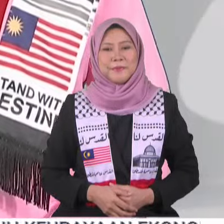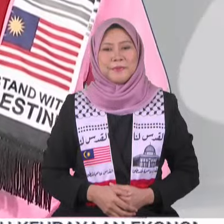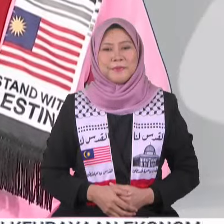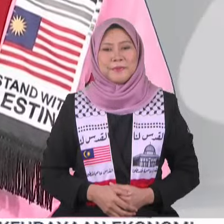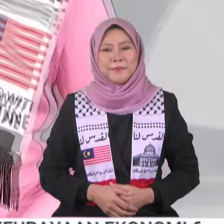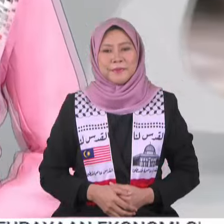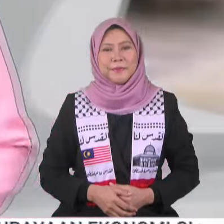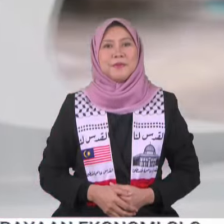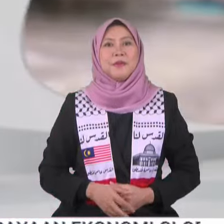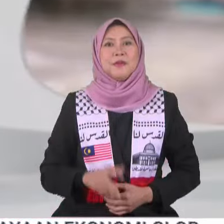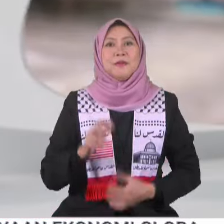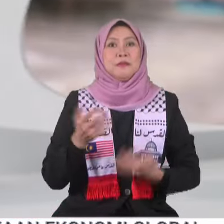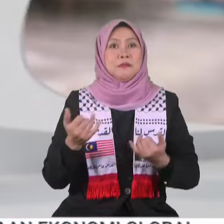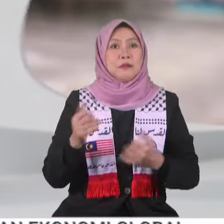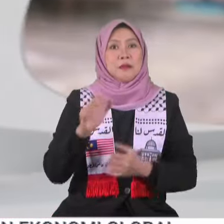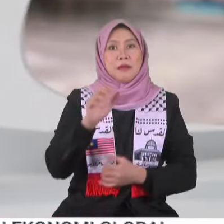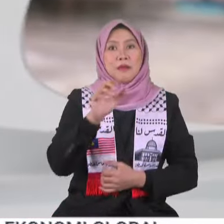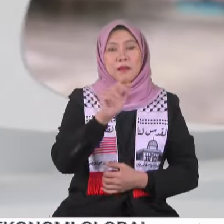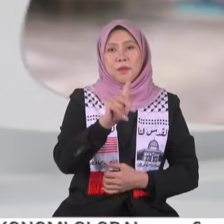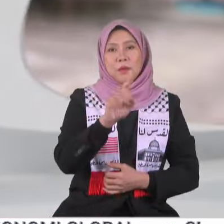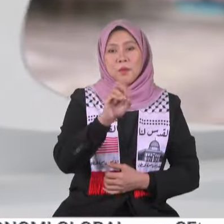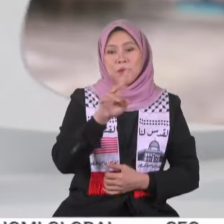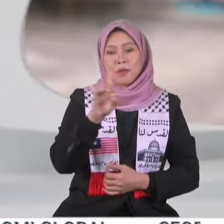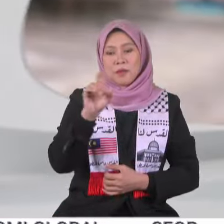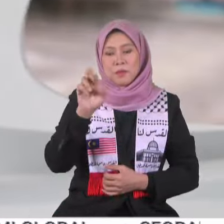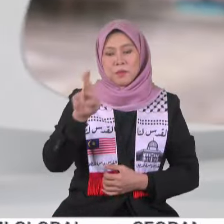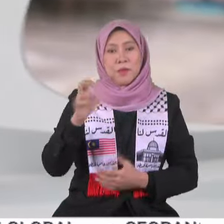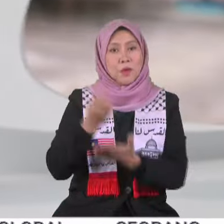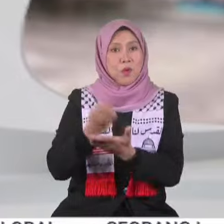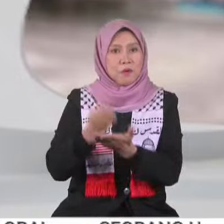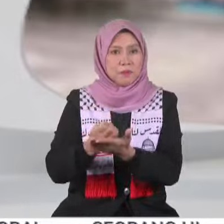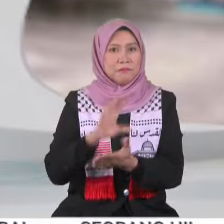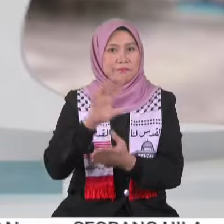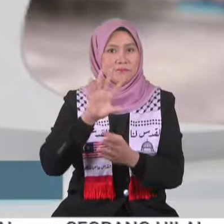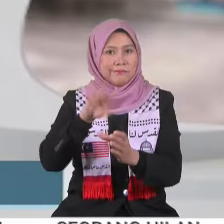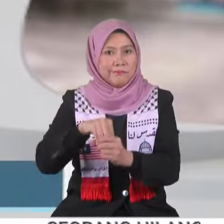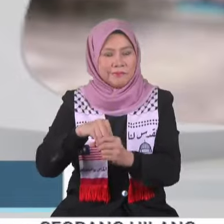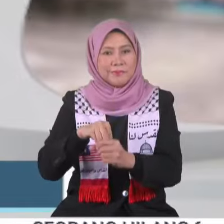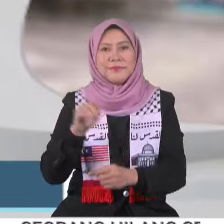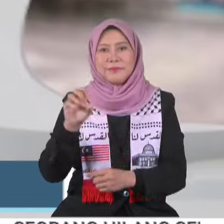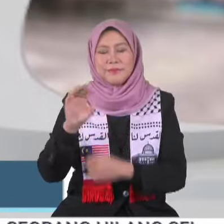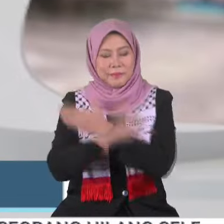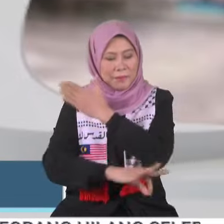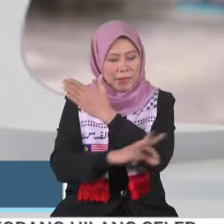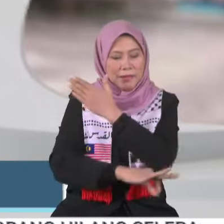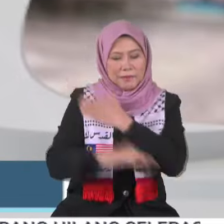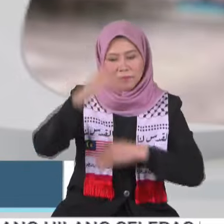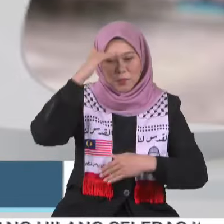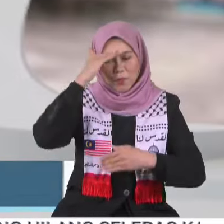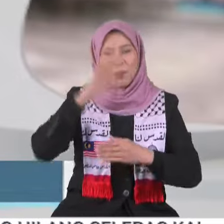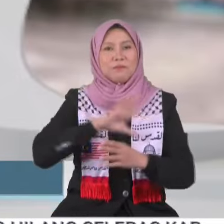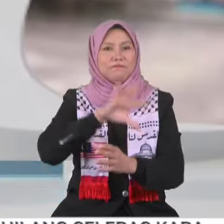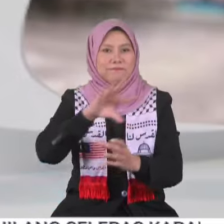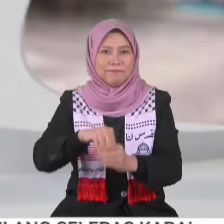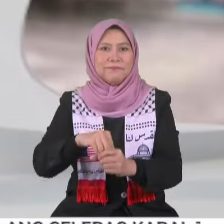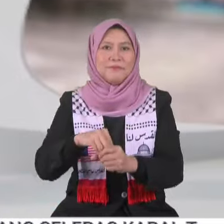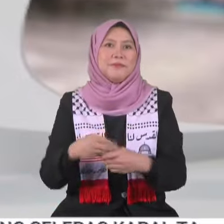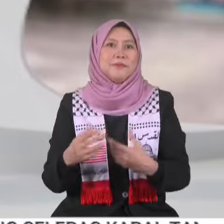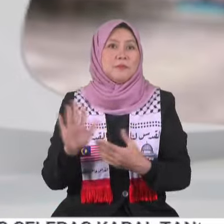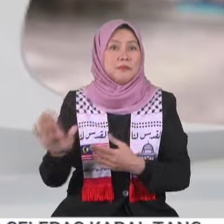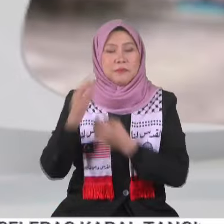Ya, dia, koridor ekonomi Anjung Selatan akan membabitkan 3 negeri termasuk Negeri Sembilan dan Johor. Ketua Menteri Datuk Seri Abdul Rauf